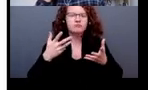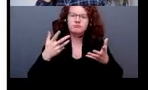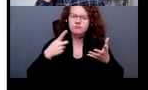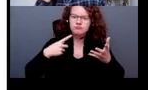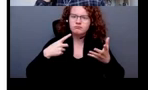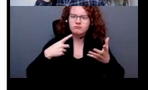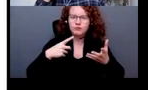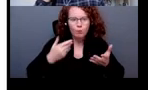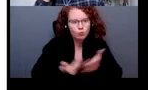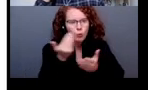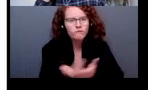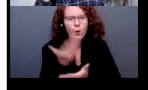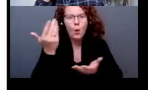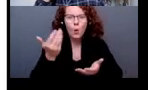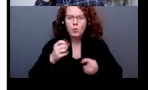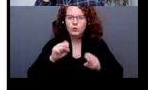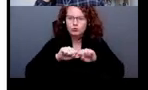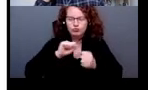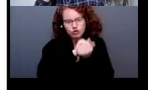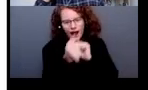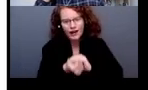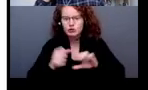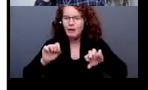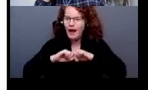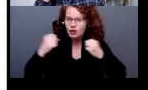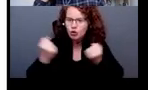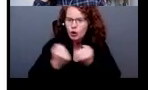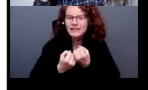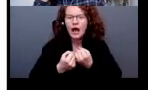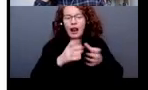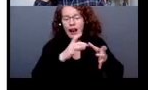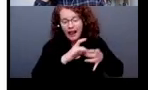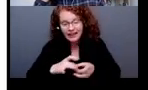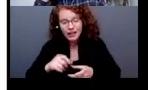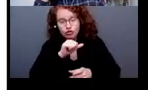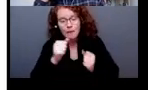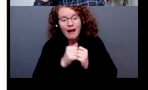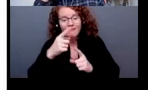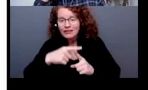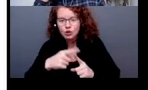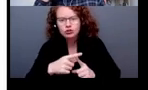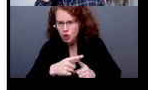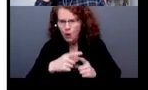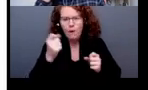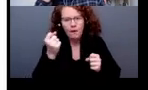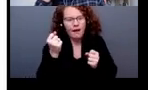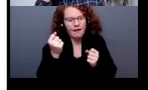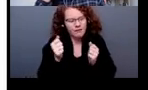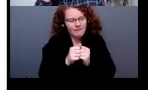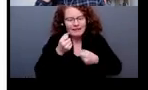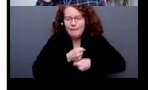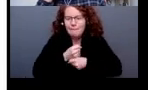et de nouveauté qui se diffuse, mais qui n'est pas liée uniquement à une technologie, qui est plutôt liée à des pratiques. Hein, et on a constaté que